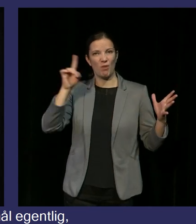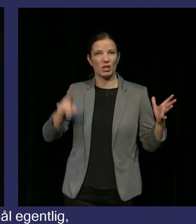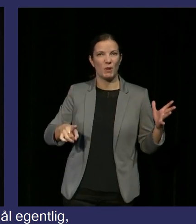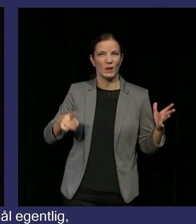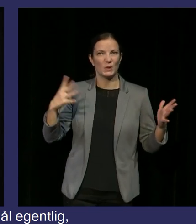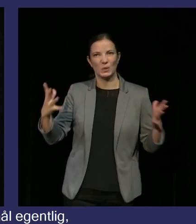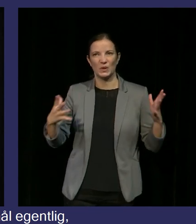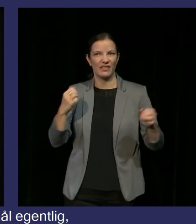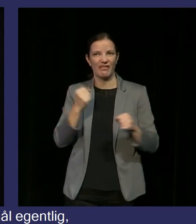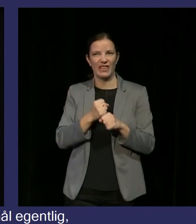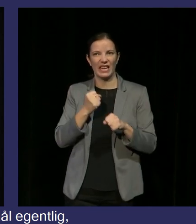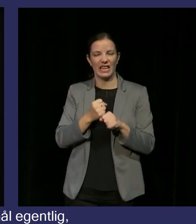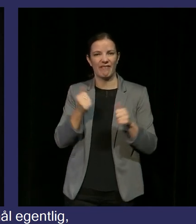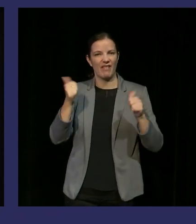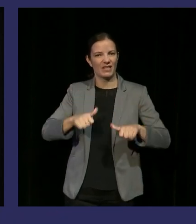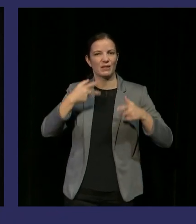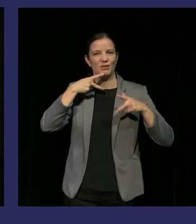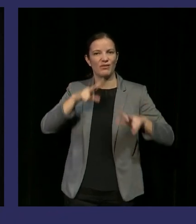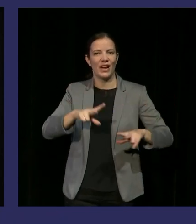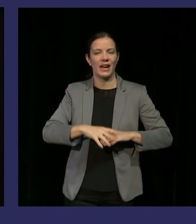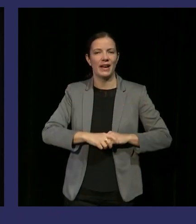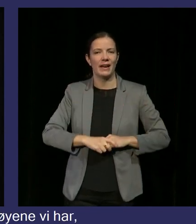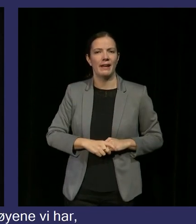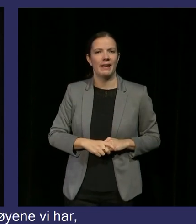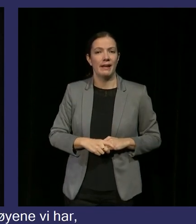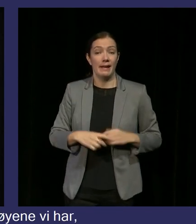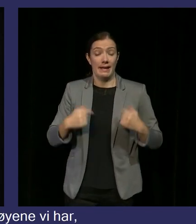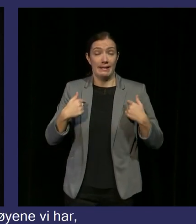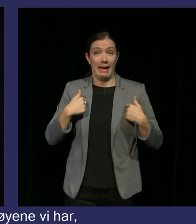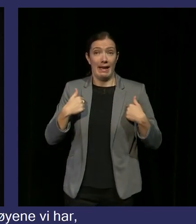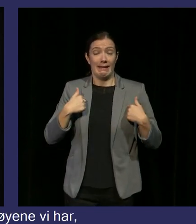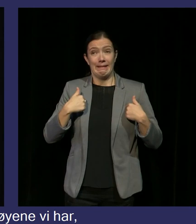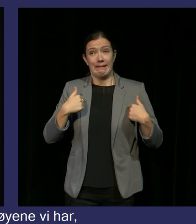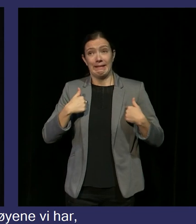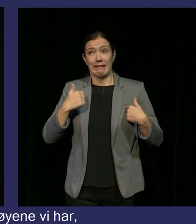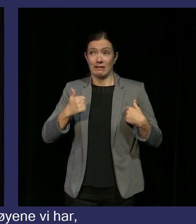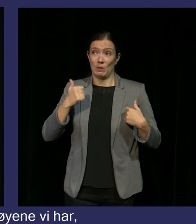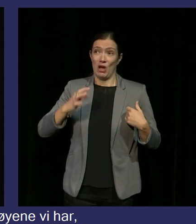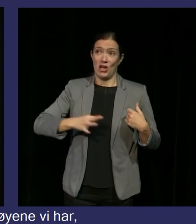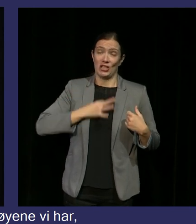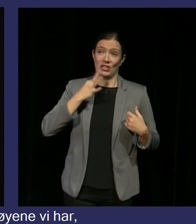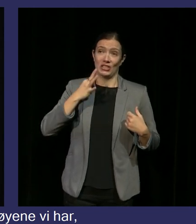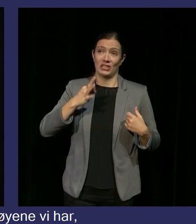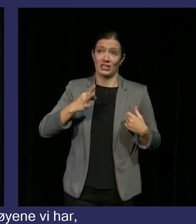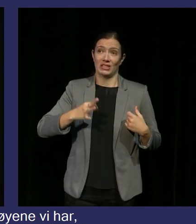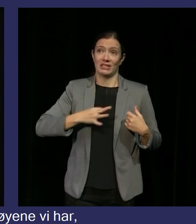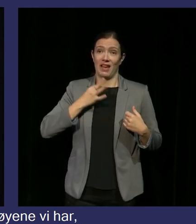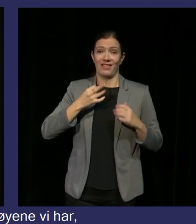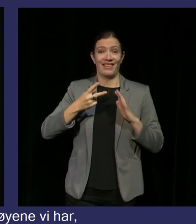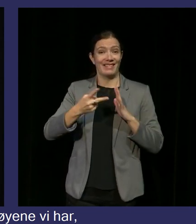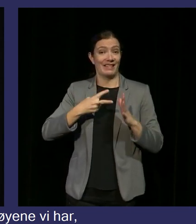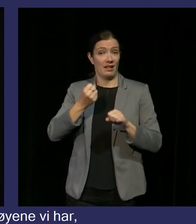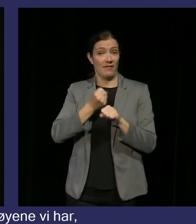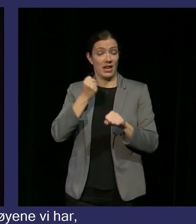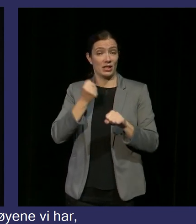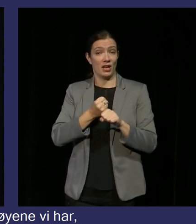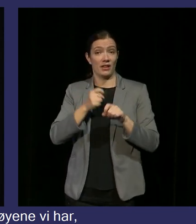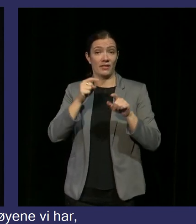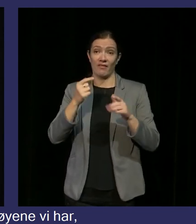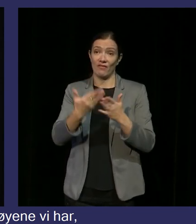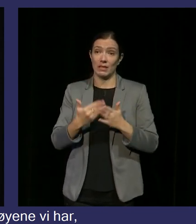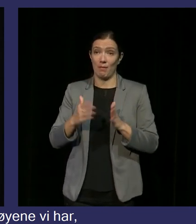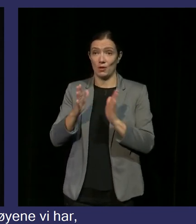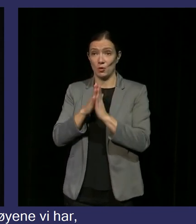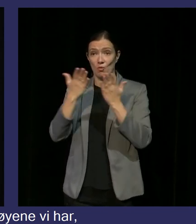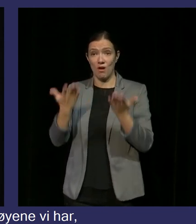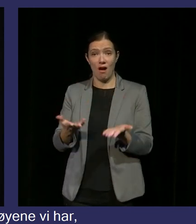mange aspekter ved det. Jeg skulle ønske at de digitale verktøyene vi har,